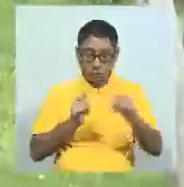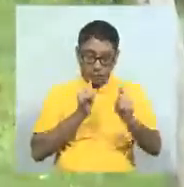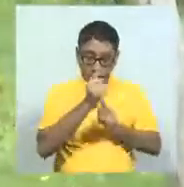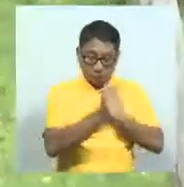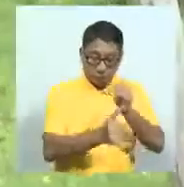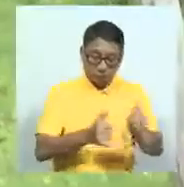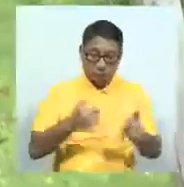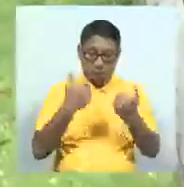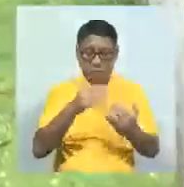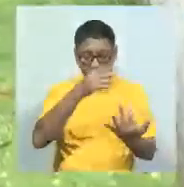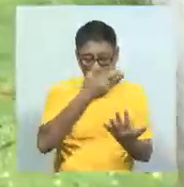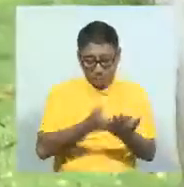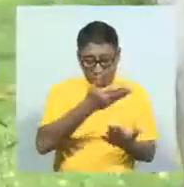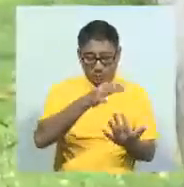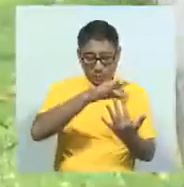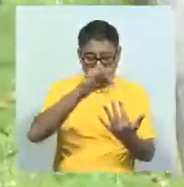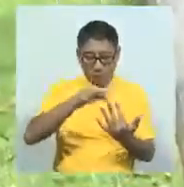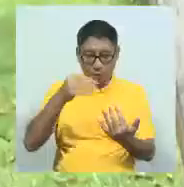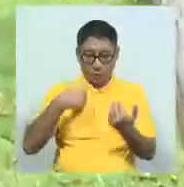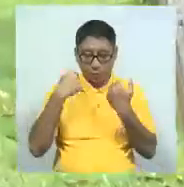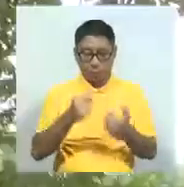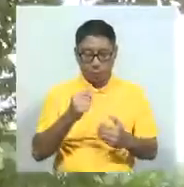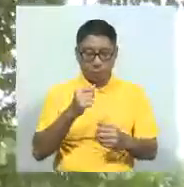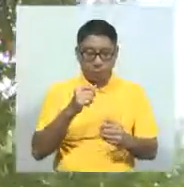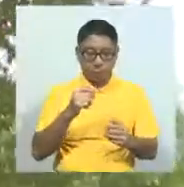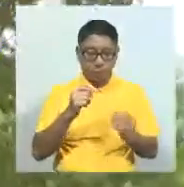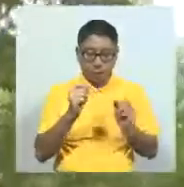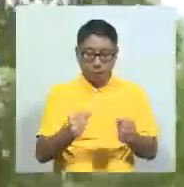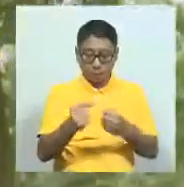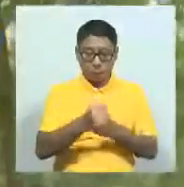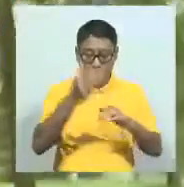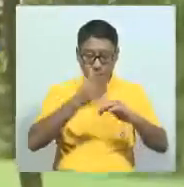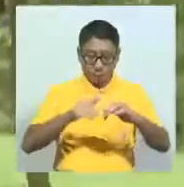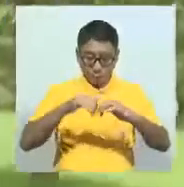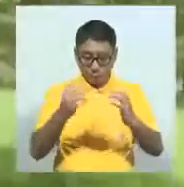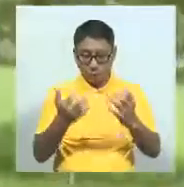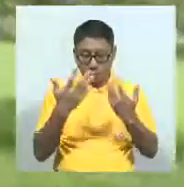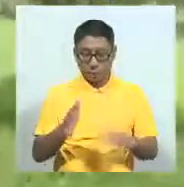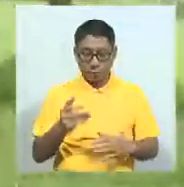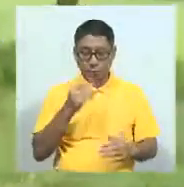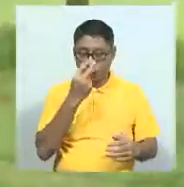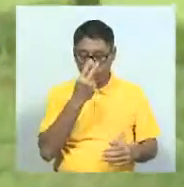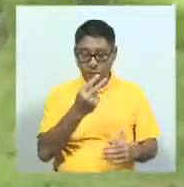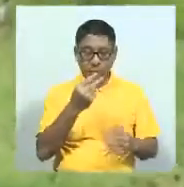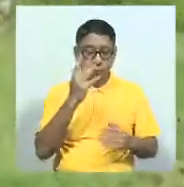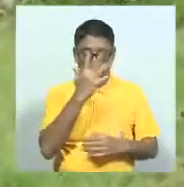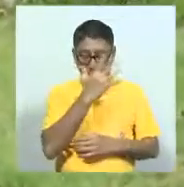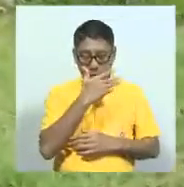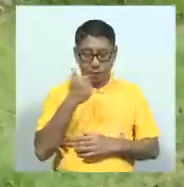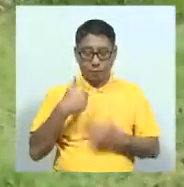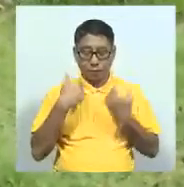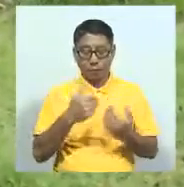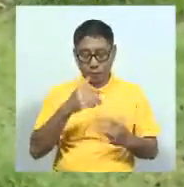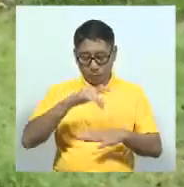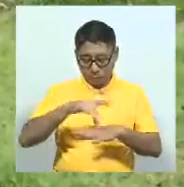มและเลือกซื้อผลไม้สดๆจากในสวนแล้วในส่วนของคาเฟ่ที่ถูกตกแต่งอย่างสวยงามกลมกลืนกับธร